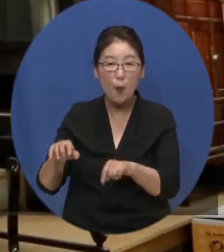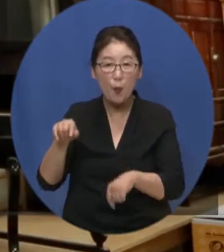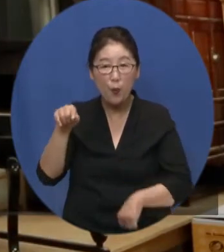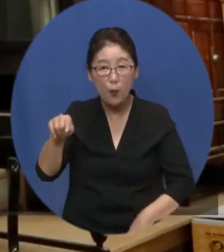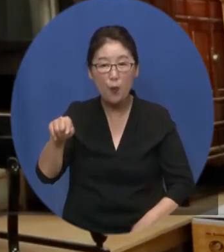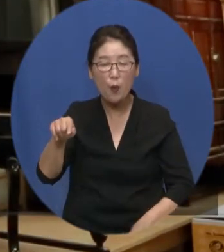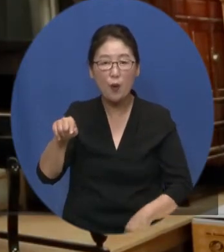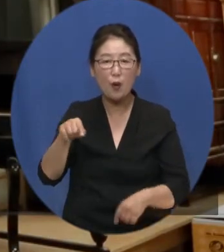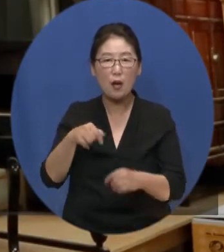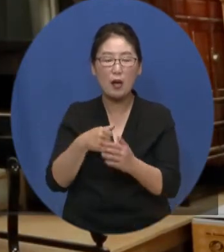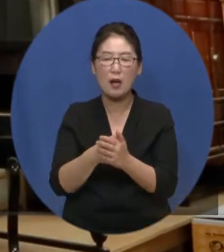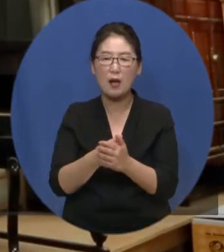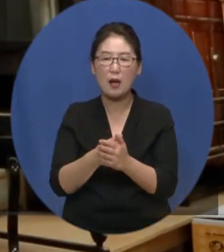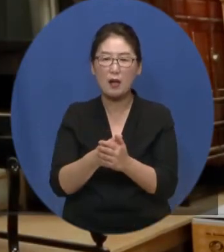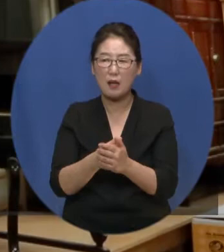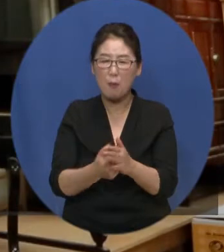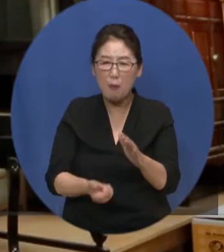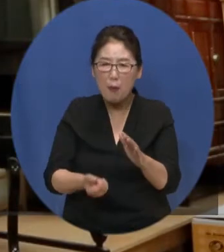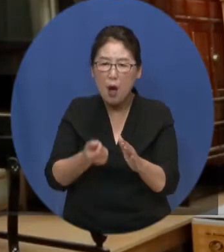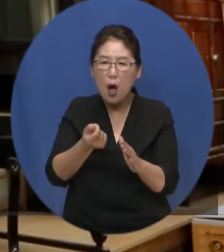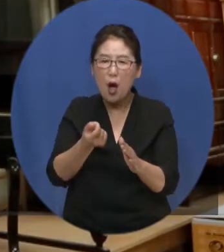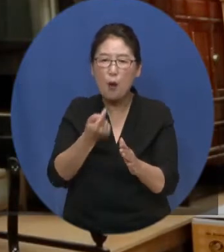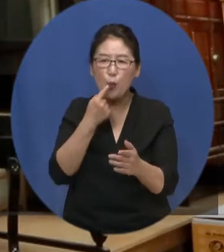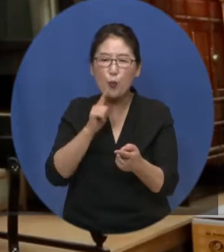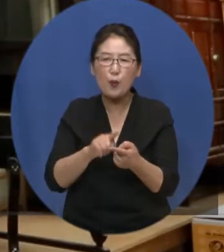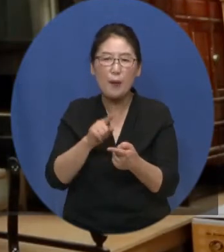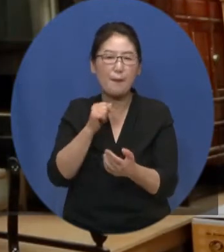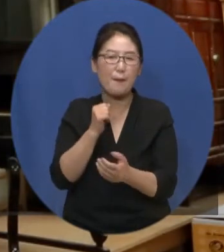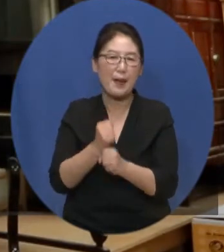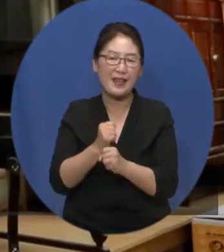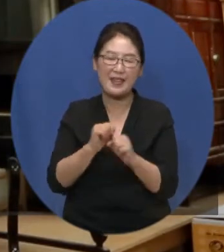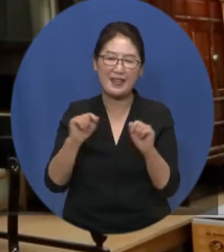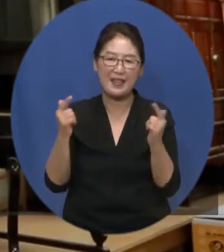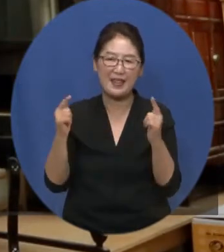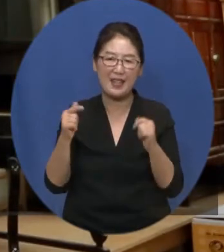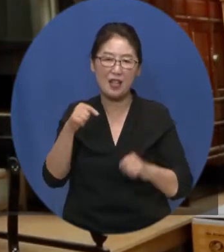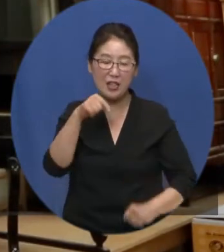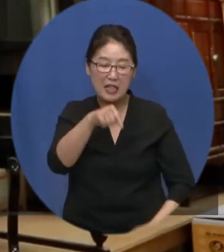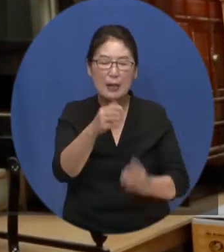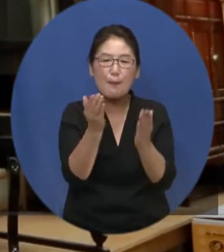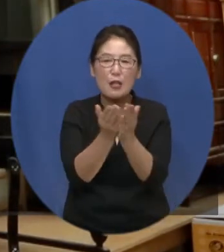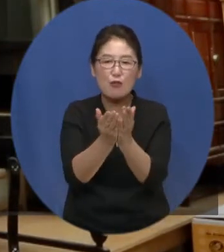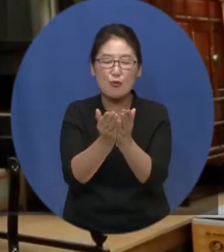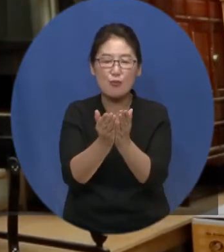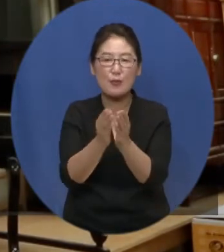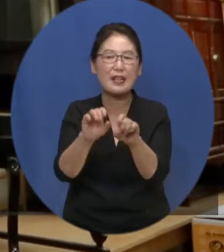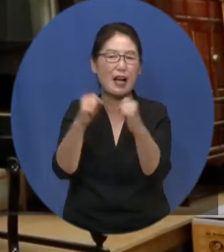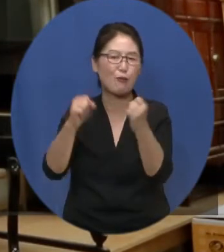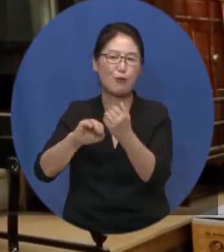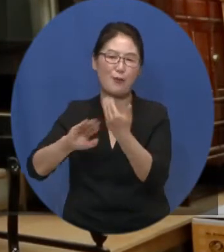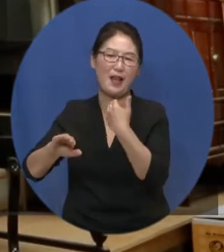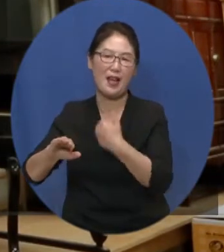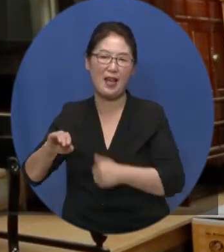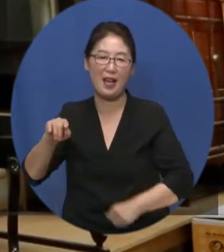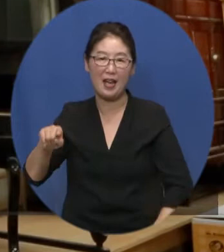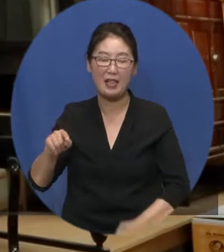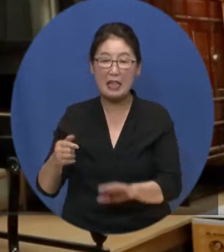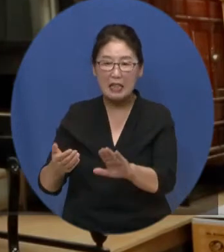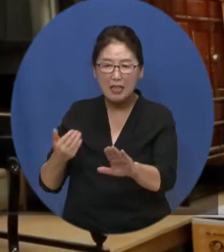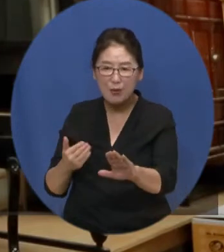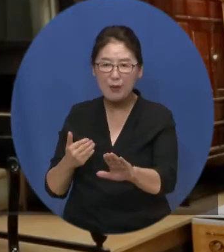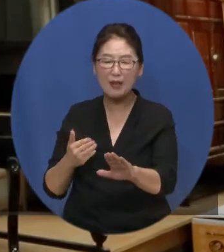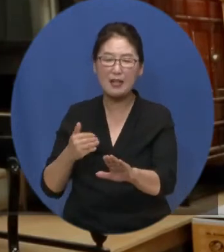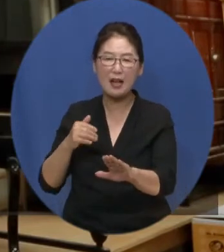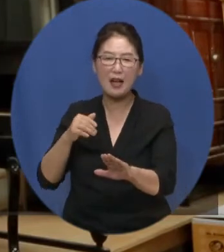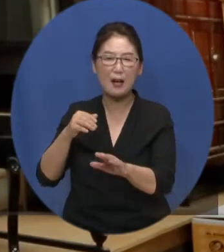만드는 짜맞춤 하고는 아니거든요 그런데 그런 것들을 너무 몰라 주세요 너무 기성품 가구의